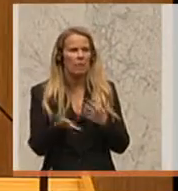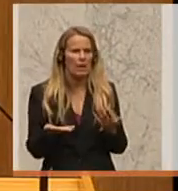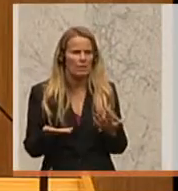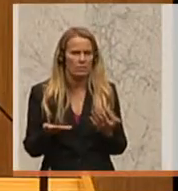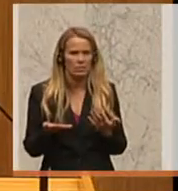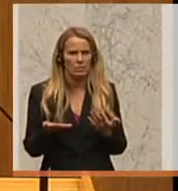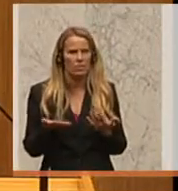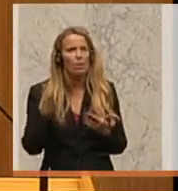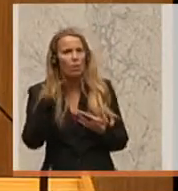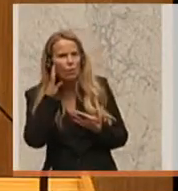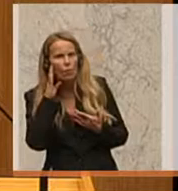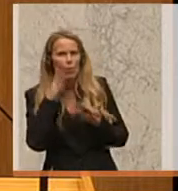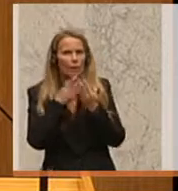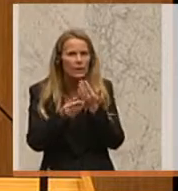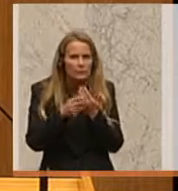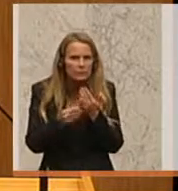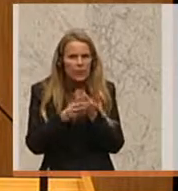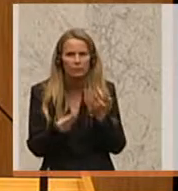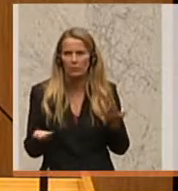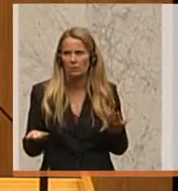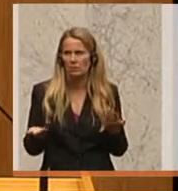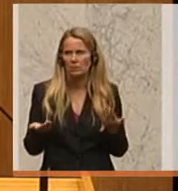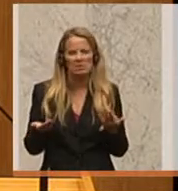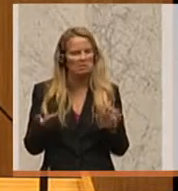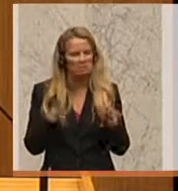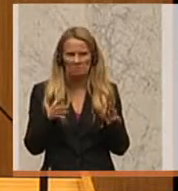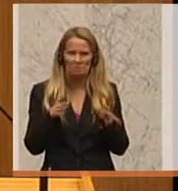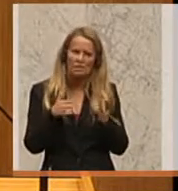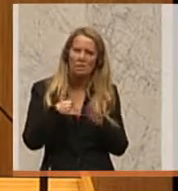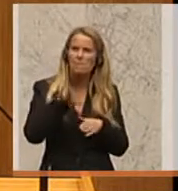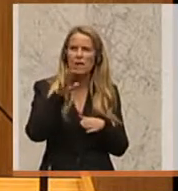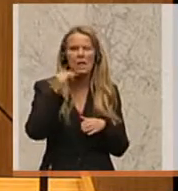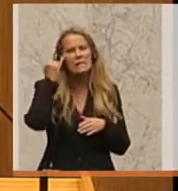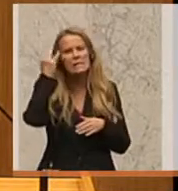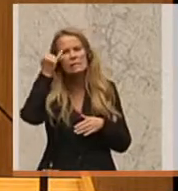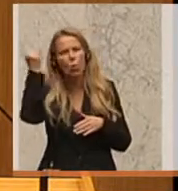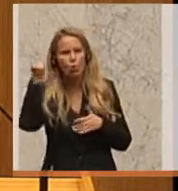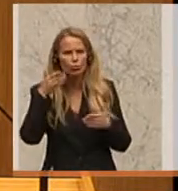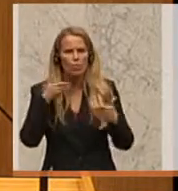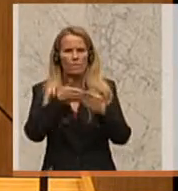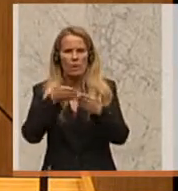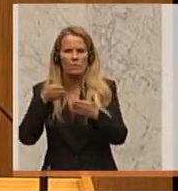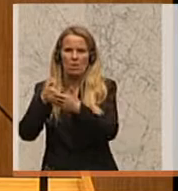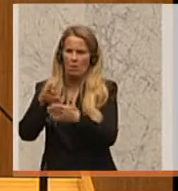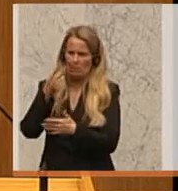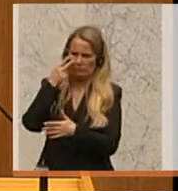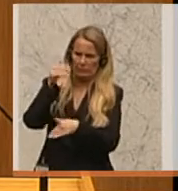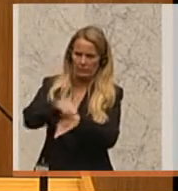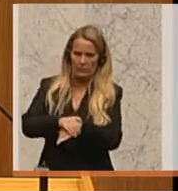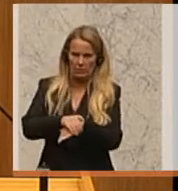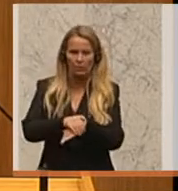das Hören von Experten. Eher habe ich da ideologische Barrieren ausgemacht in all